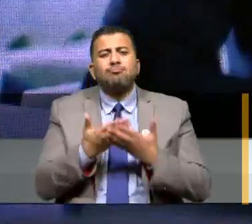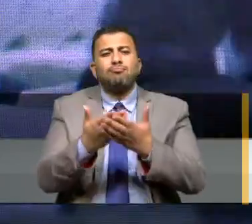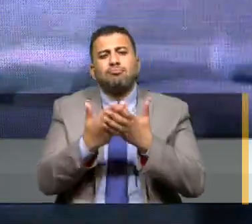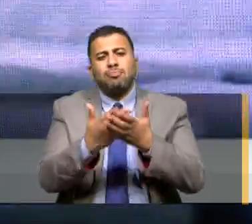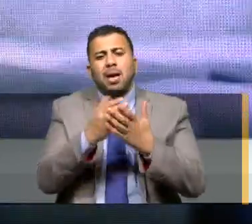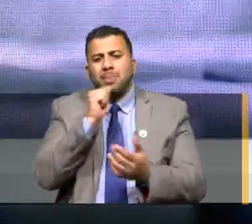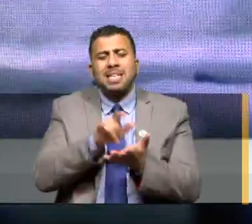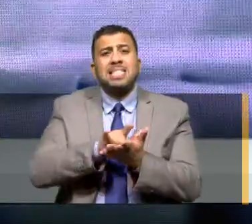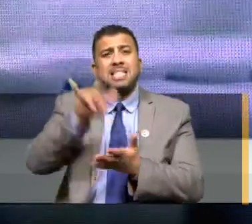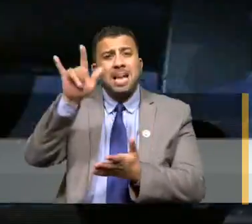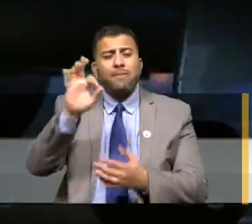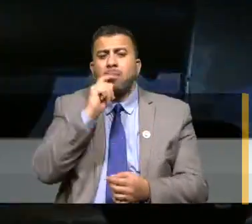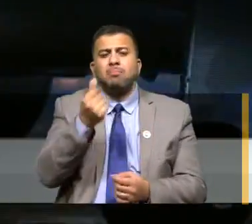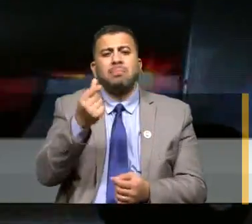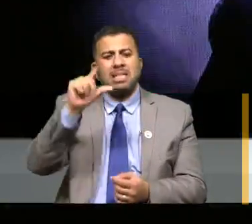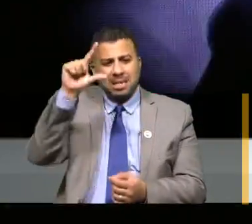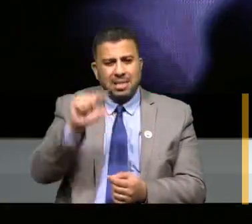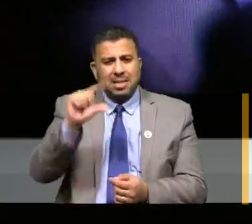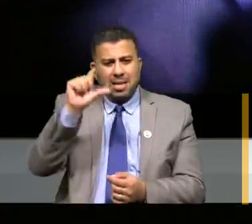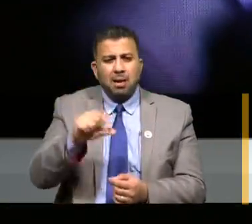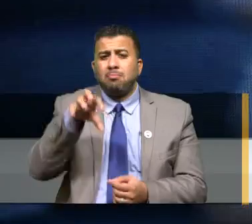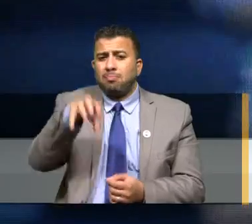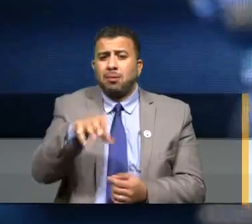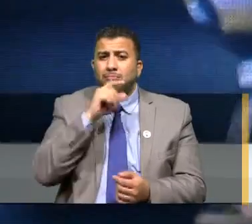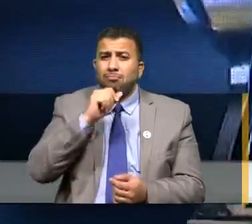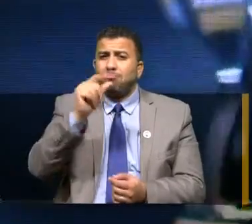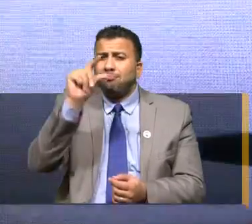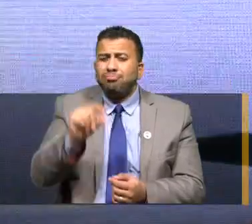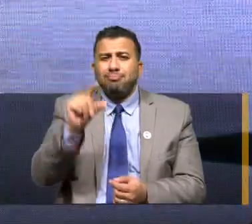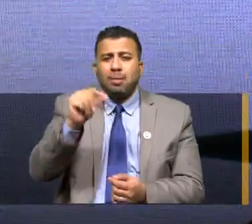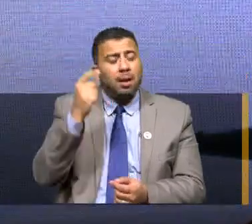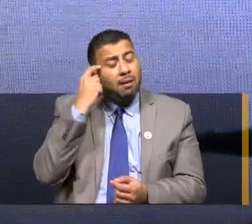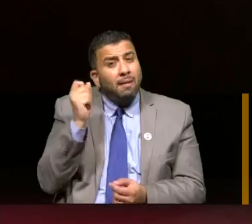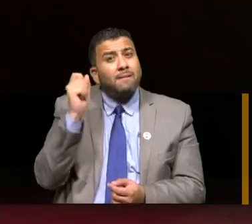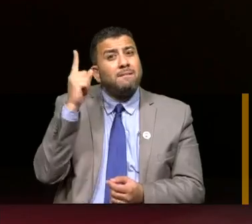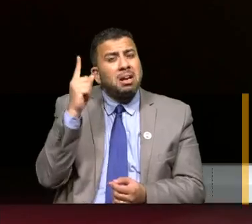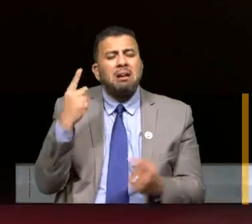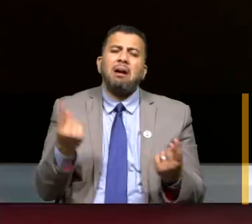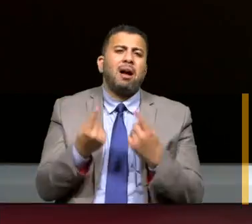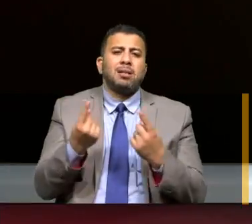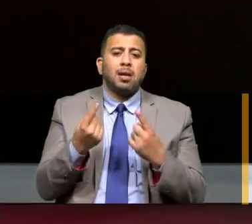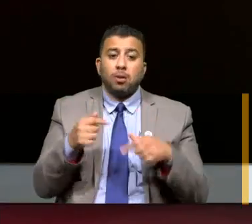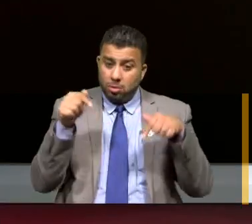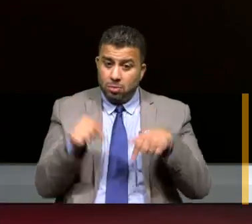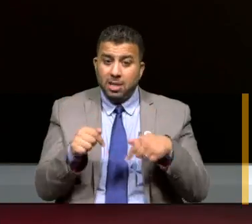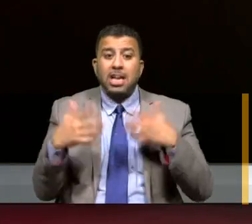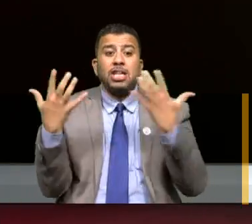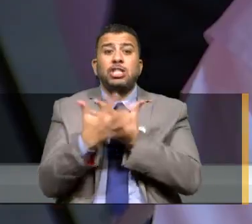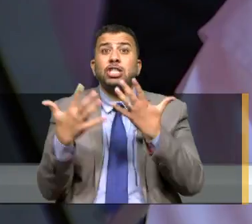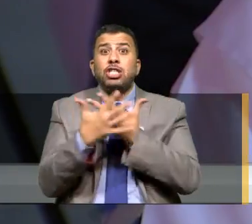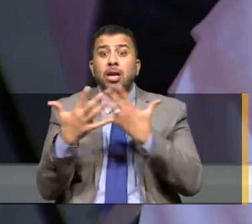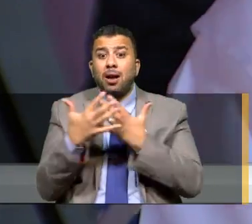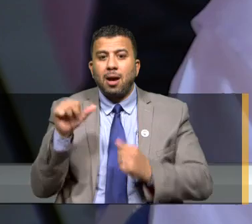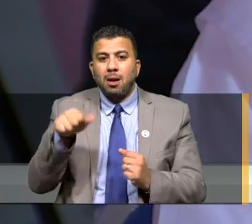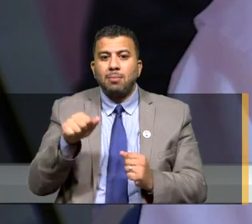خدمات السفر جواً بأسعار معقولة في المنطقة مجرد فكرة لا أكثر، وها هي اليوم الشركة التي